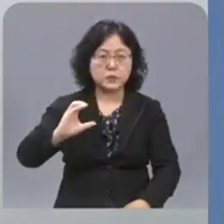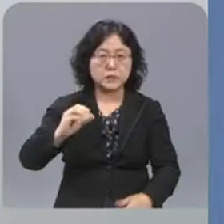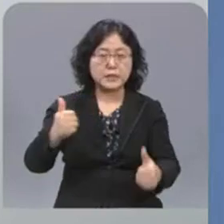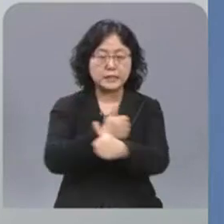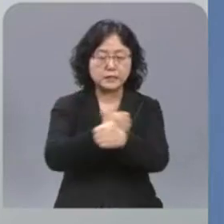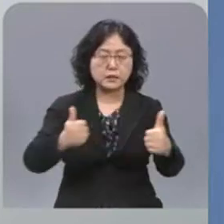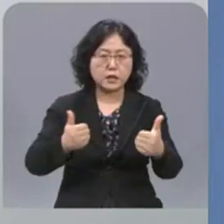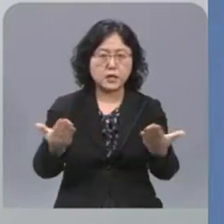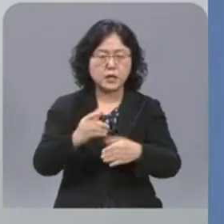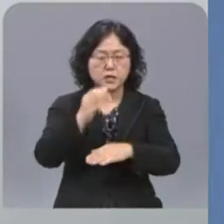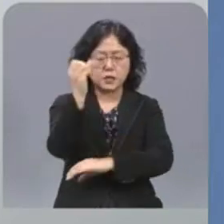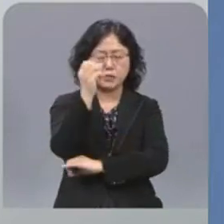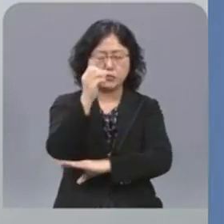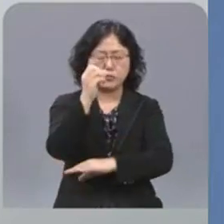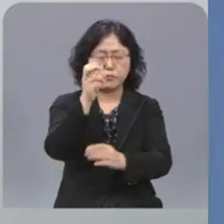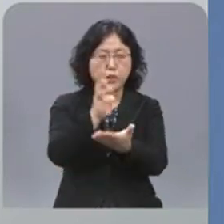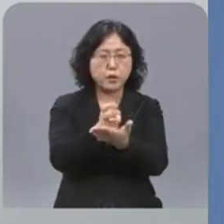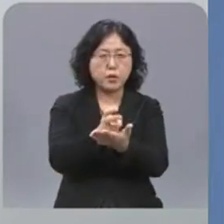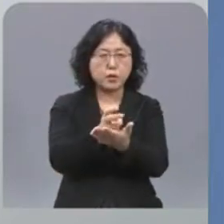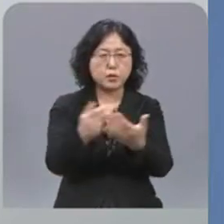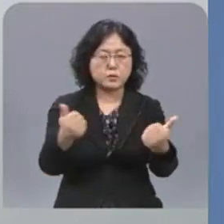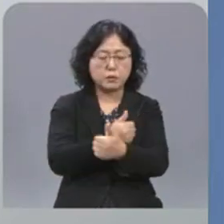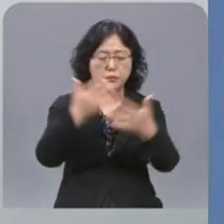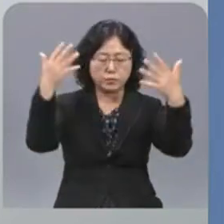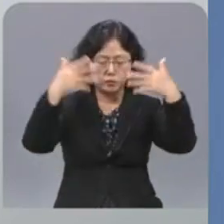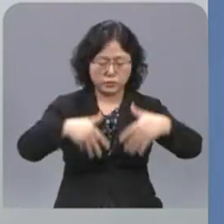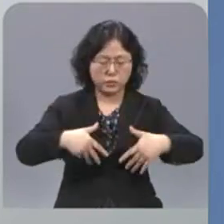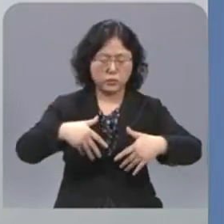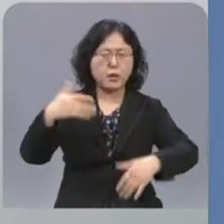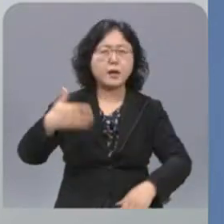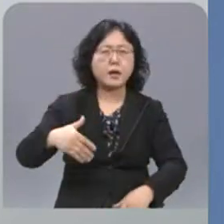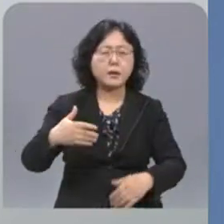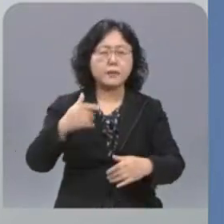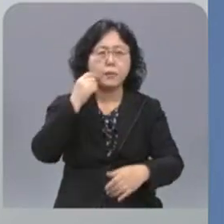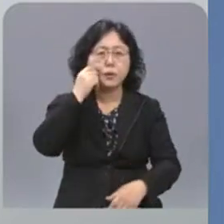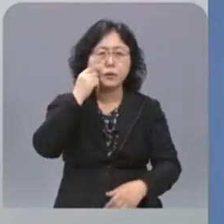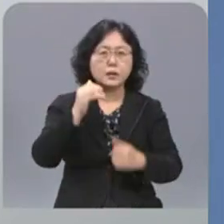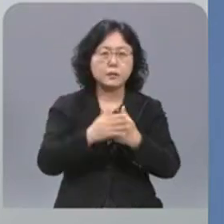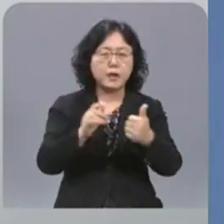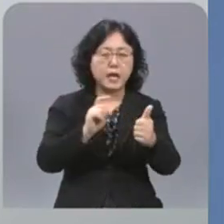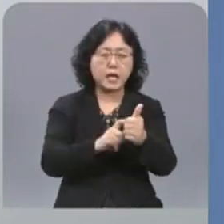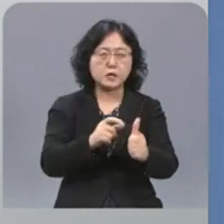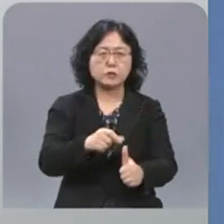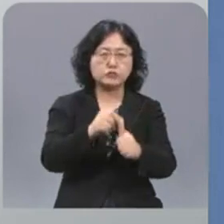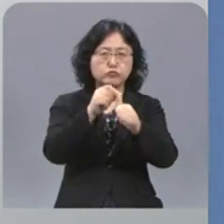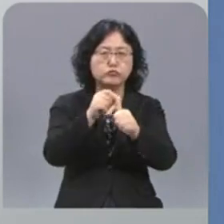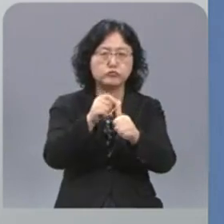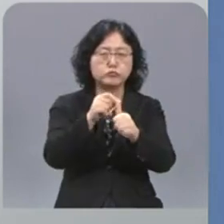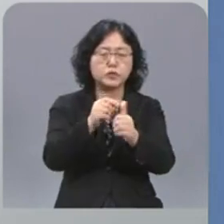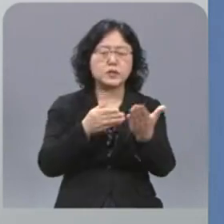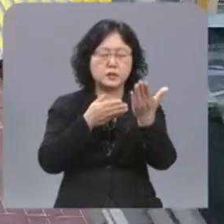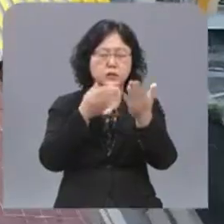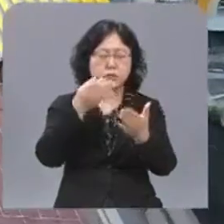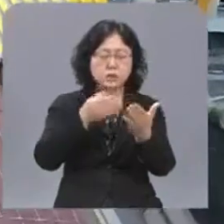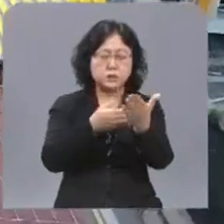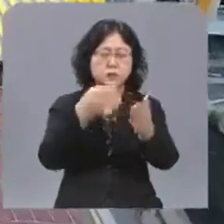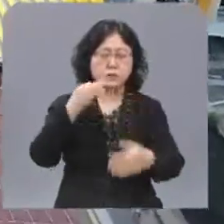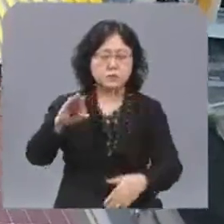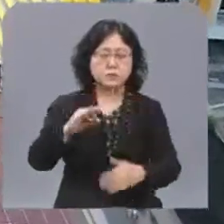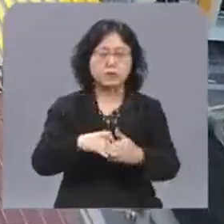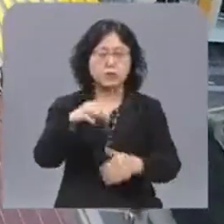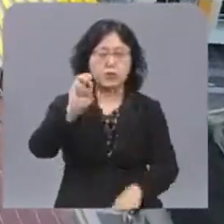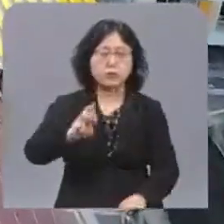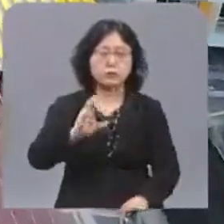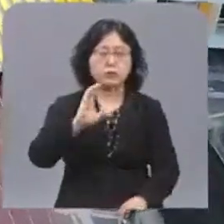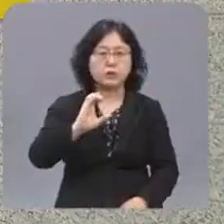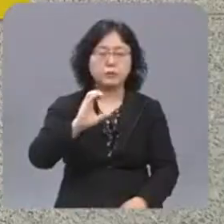인사조치가 근로기준법 등에서 정한 전보요건을 모두 채우지 못했다며 a씨의 구제신청을 인정했습니다 이에